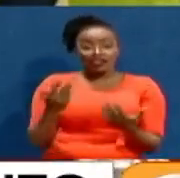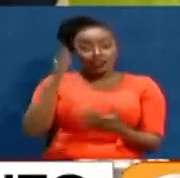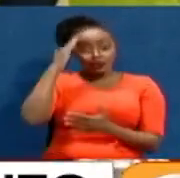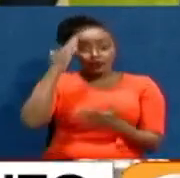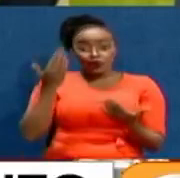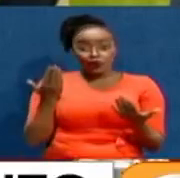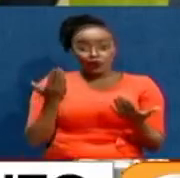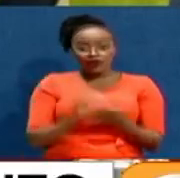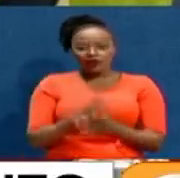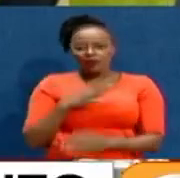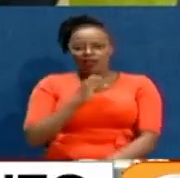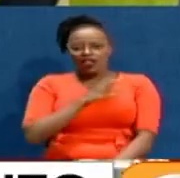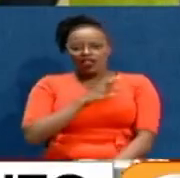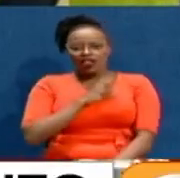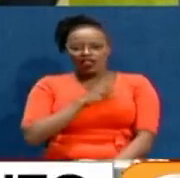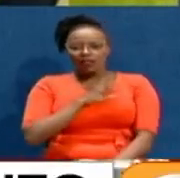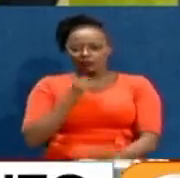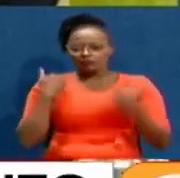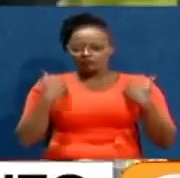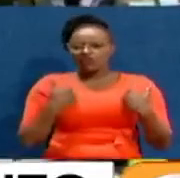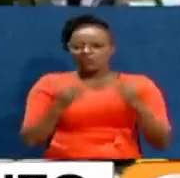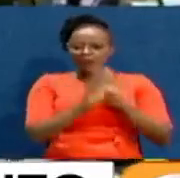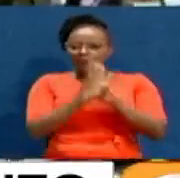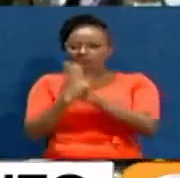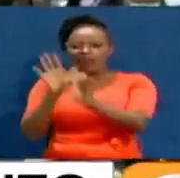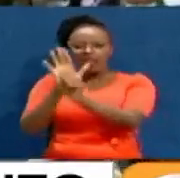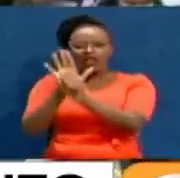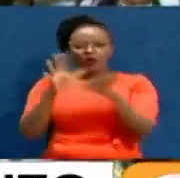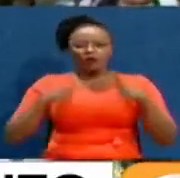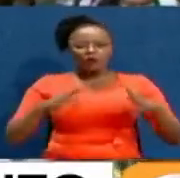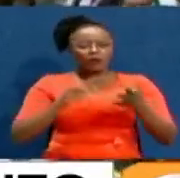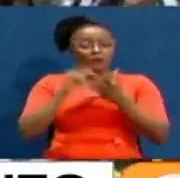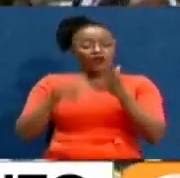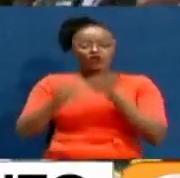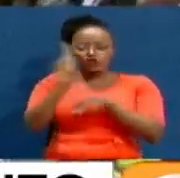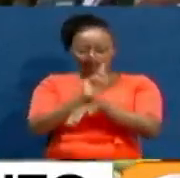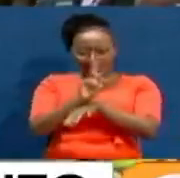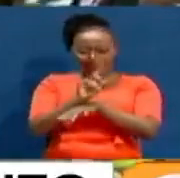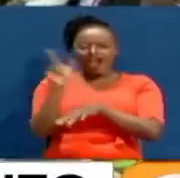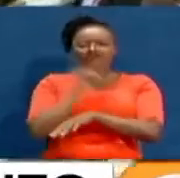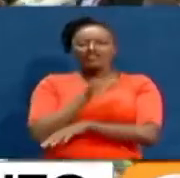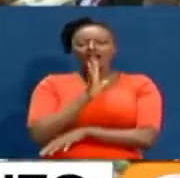know, I speak for millions of hustlers. So just give me a minute.